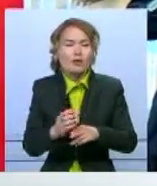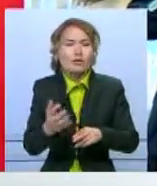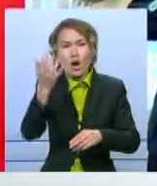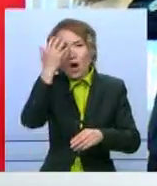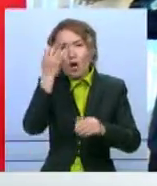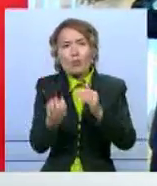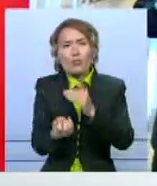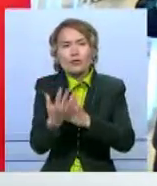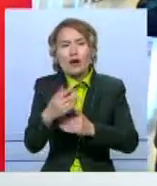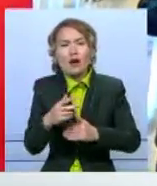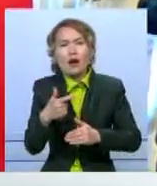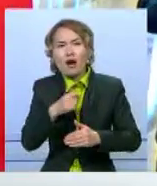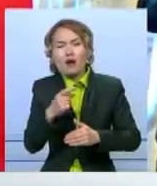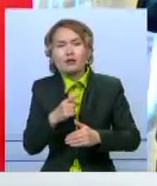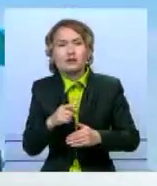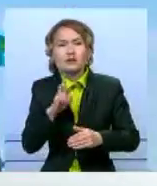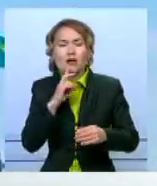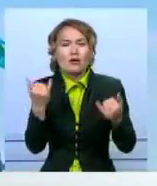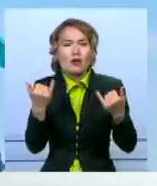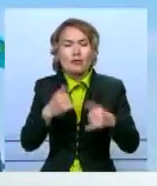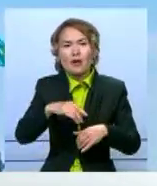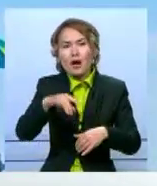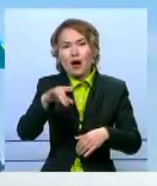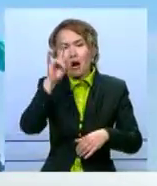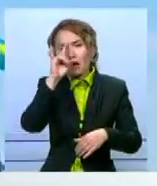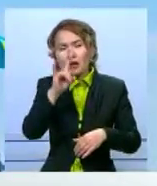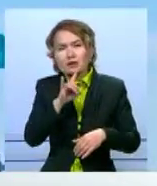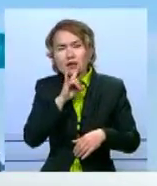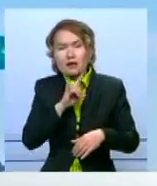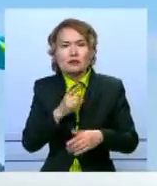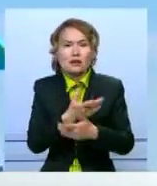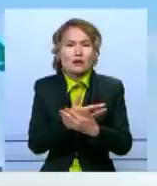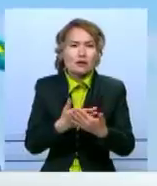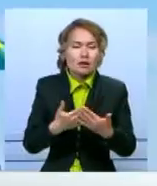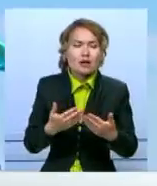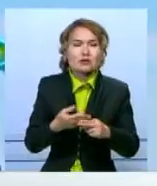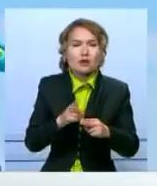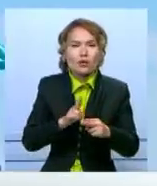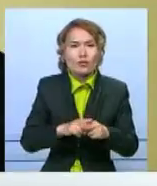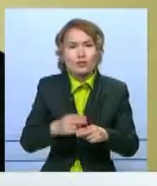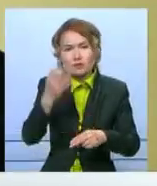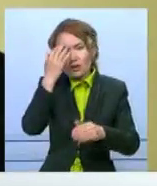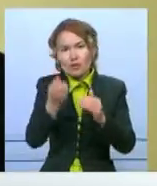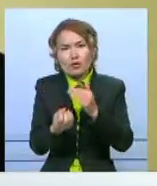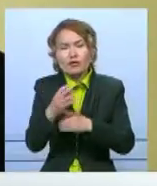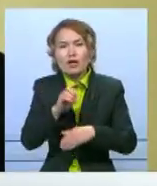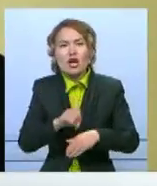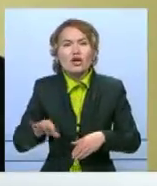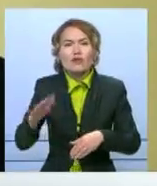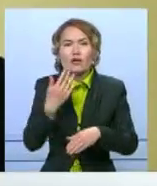мұнай-газ корпорациясы Қазақстанның өнімін Еуропаға шығаруға септігін тигізе алатынын тілге тиек етті.